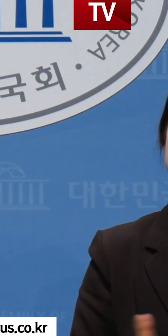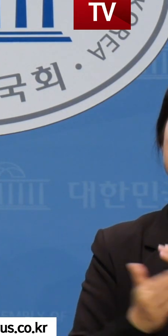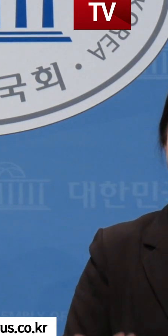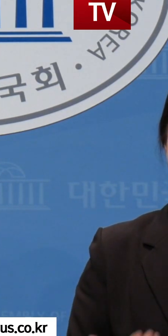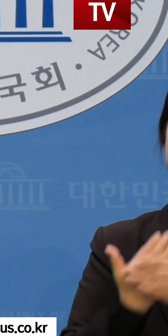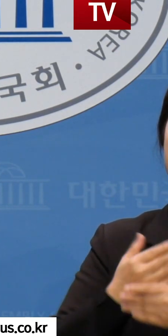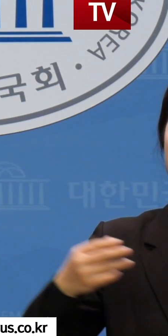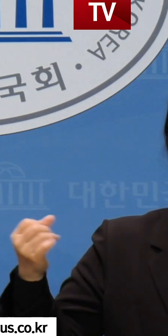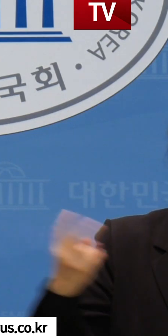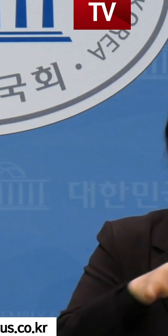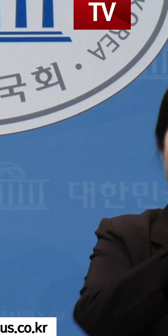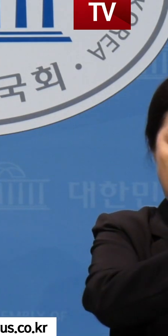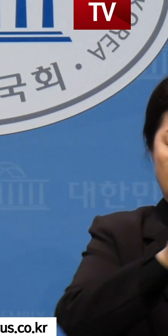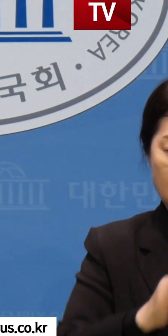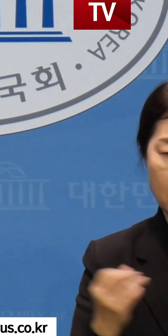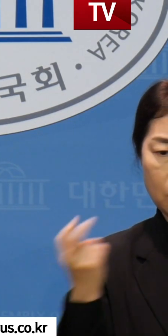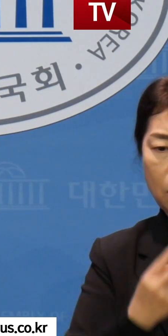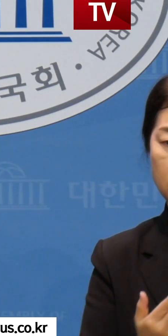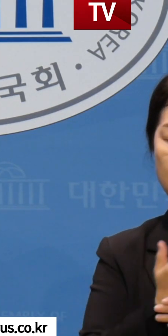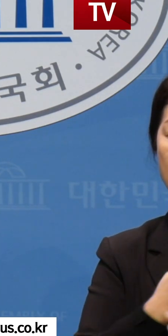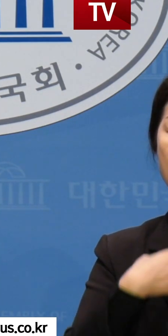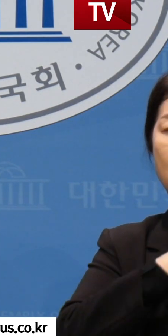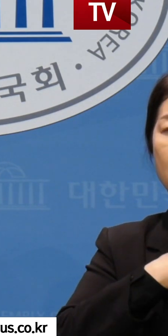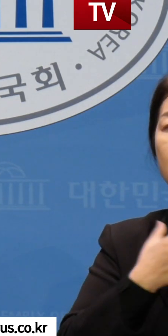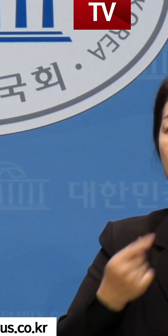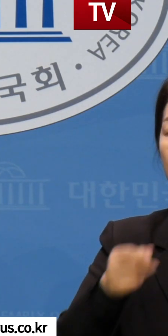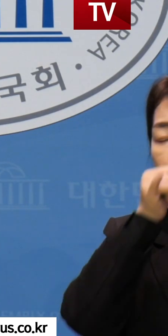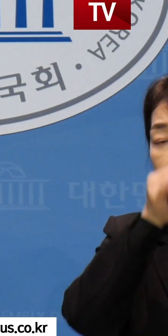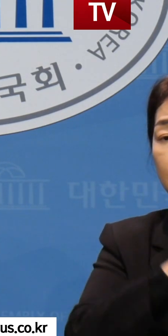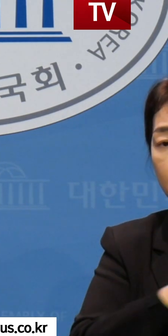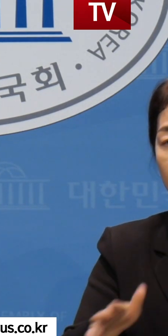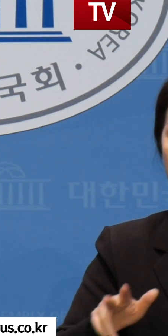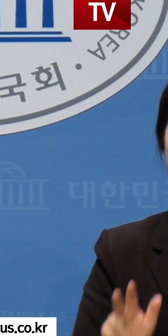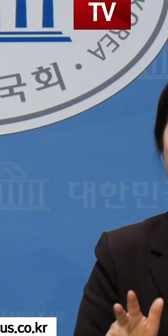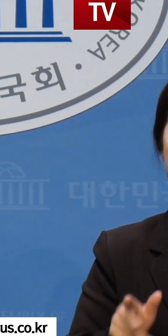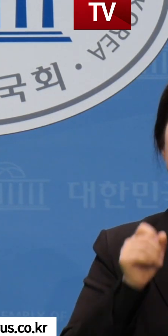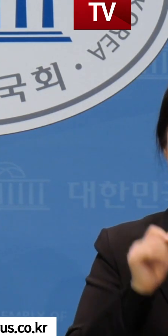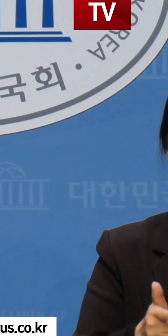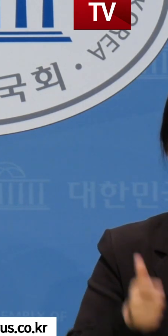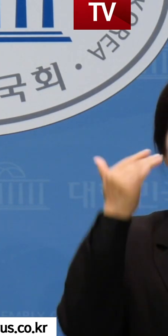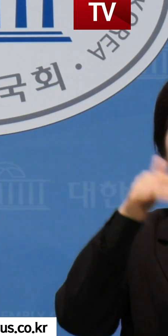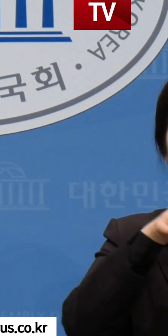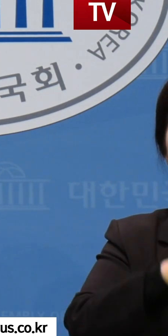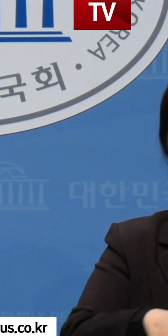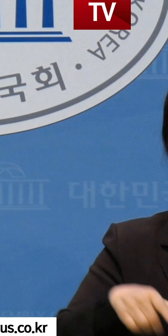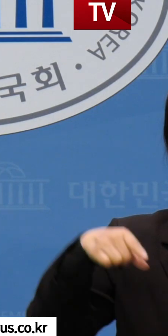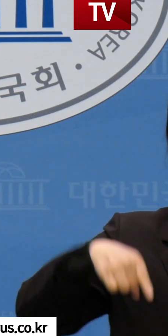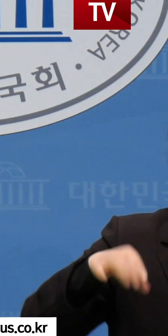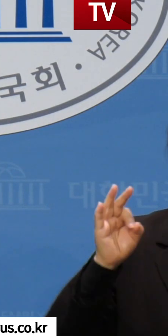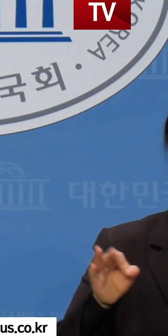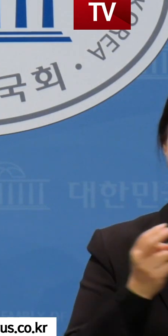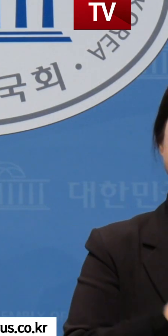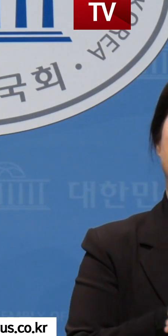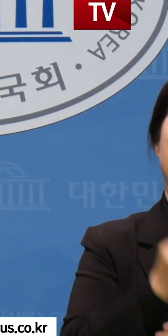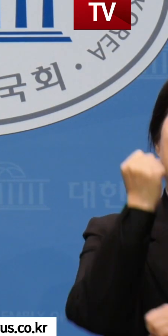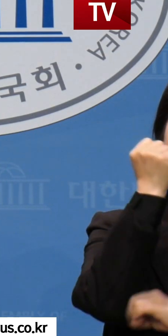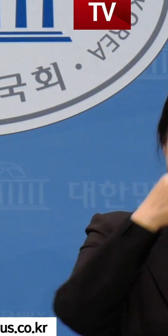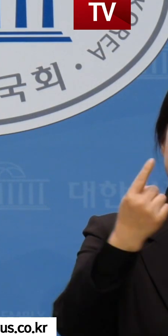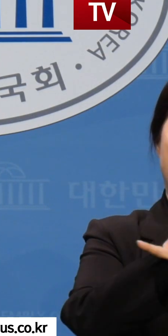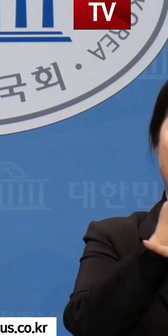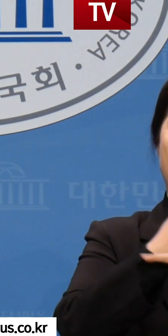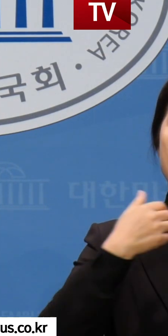다시 반복되고 있어 이번 기회에 기형적인 한국형 부동산 PF 제도의 근본적인